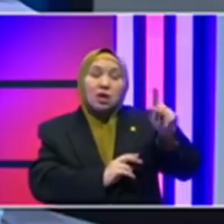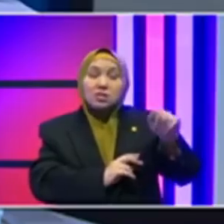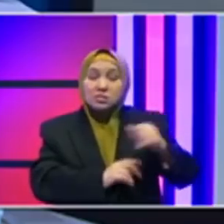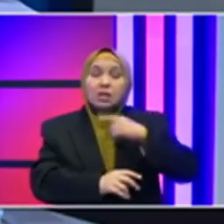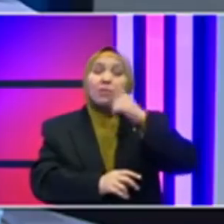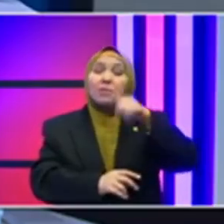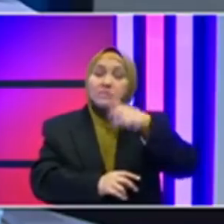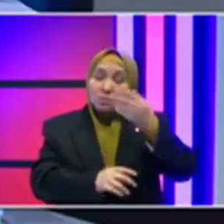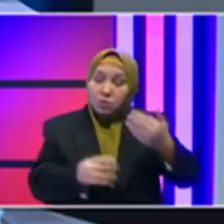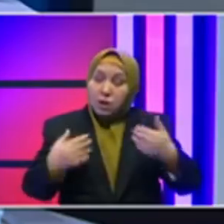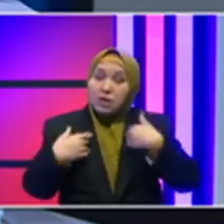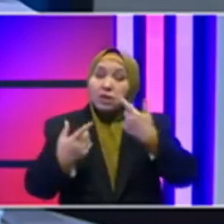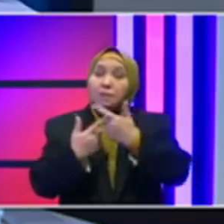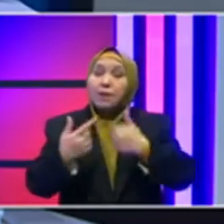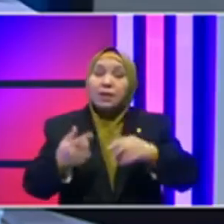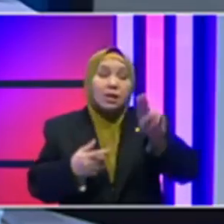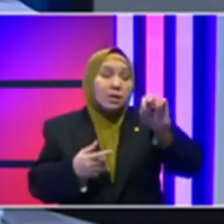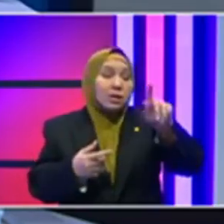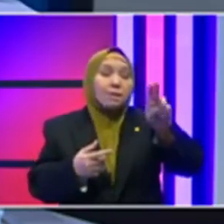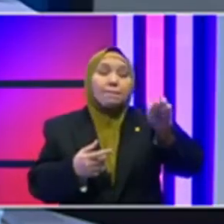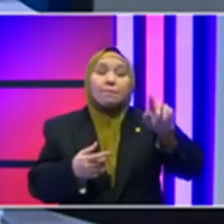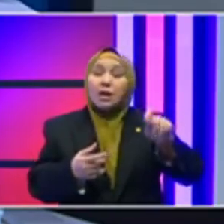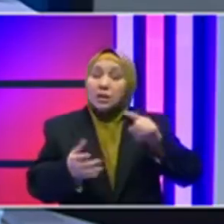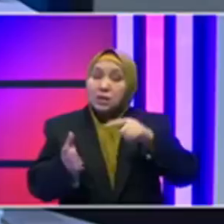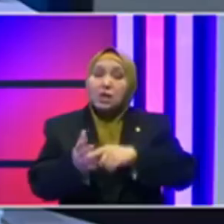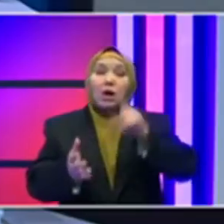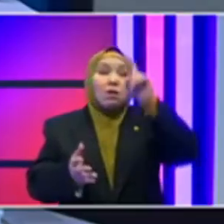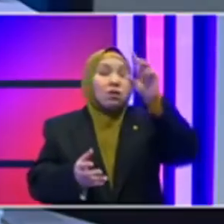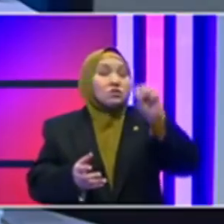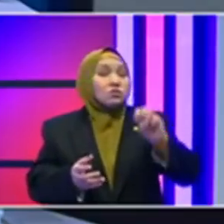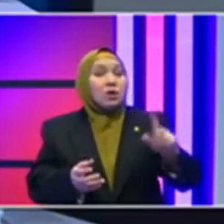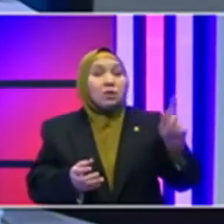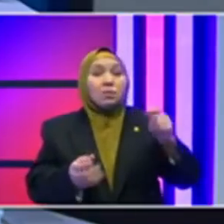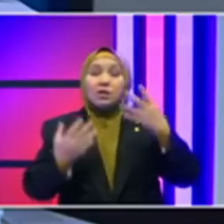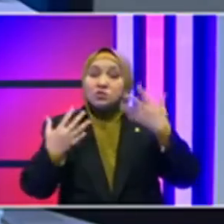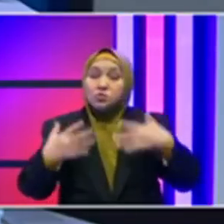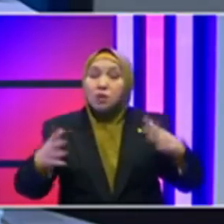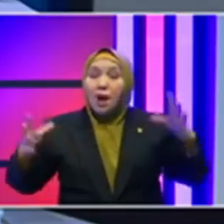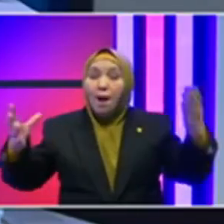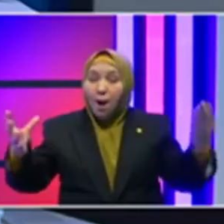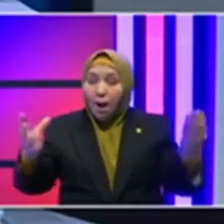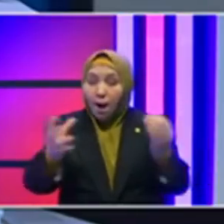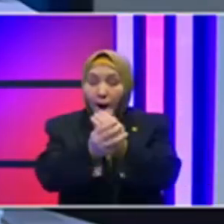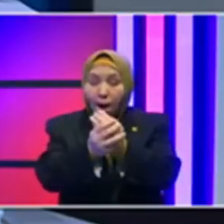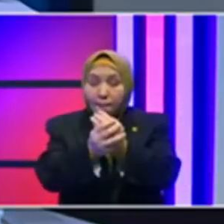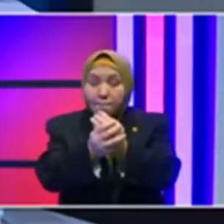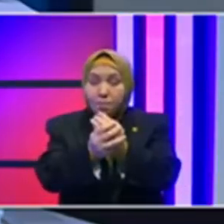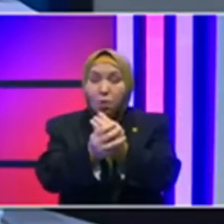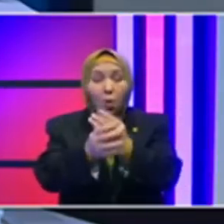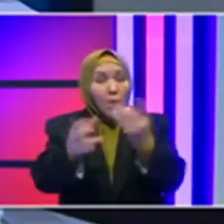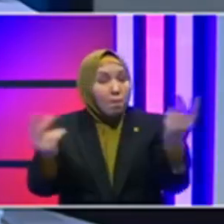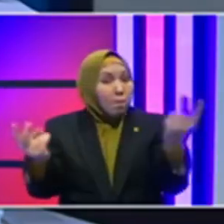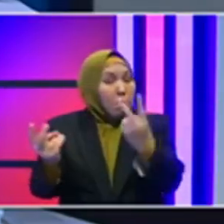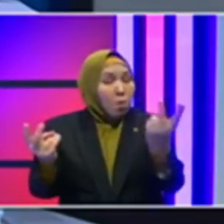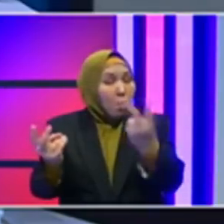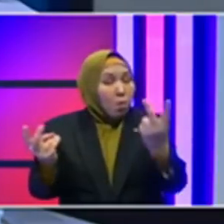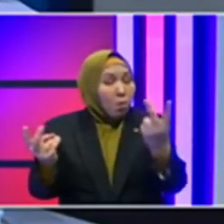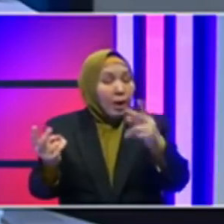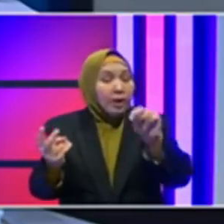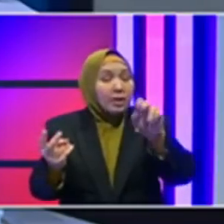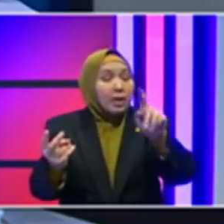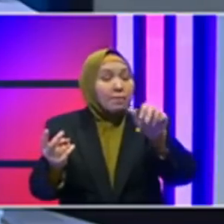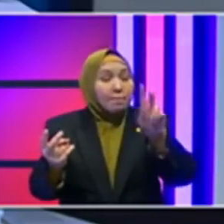daripada nikmat-nikmat ini Allah Subhanahu Wa Ta'ala telah gabungkan kedua dunia nikmat yaitu